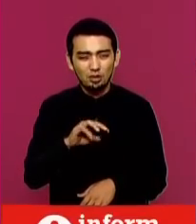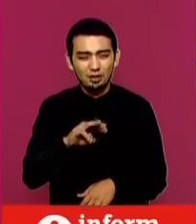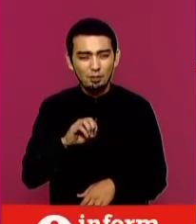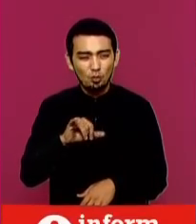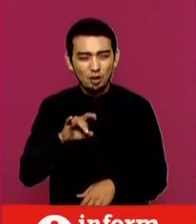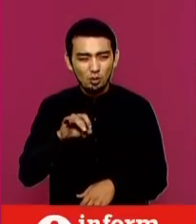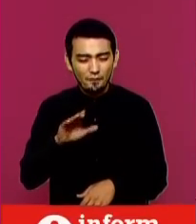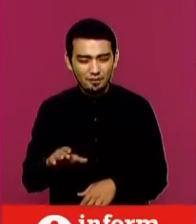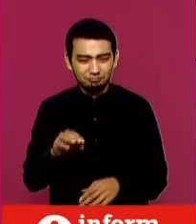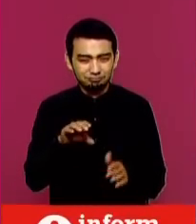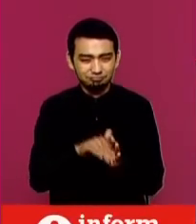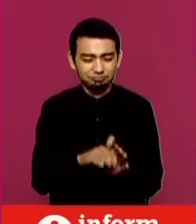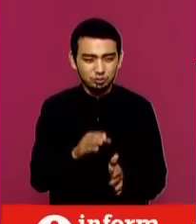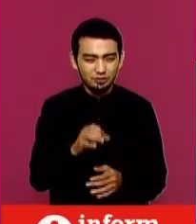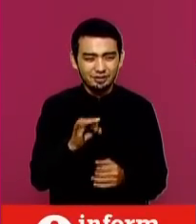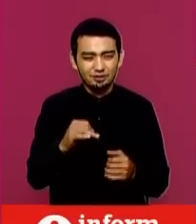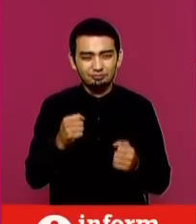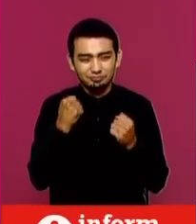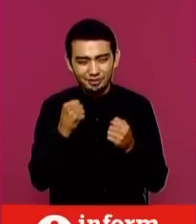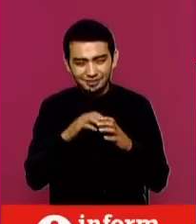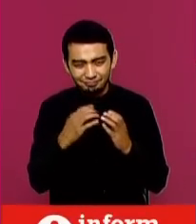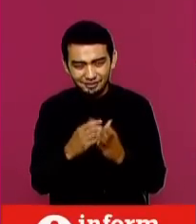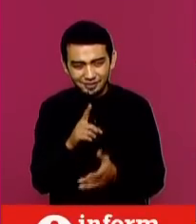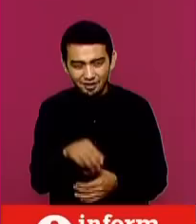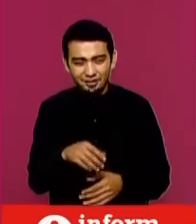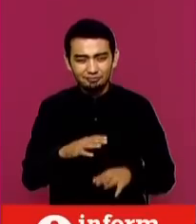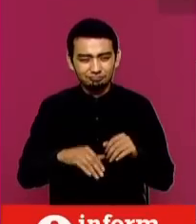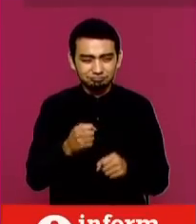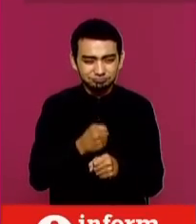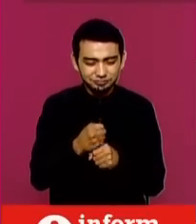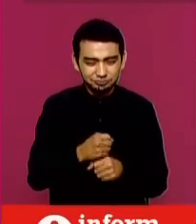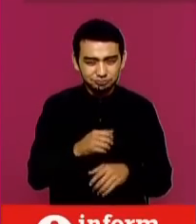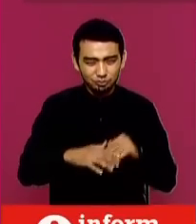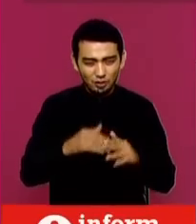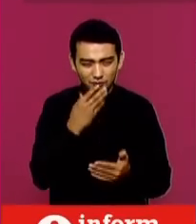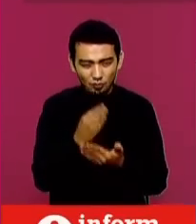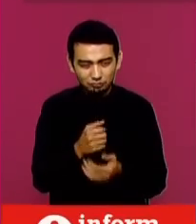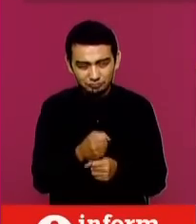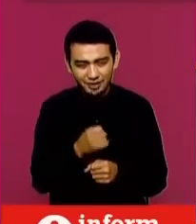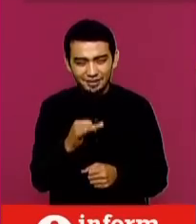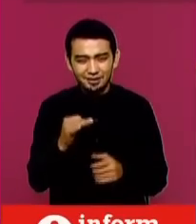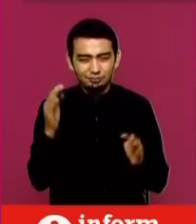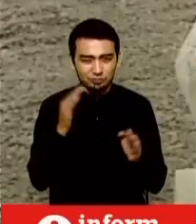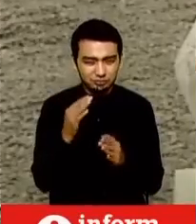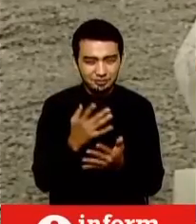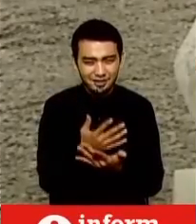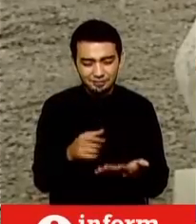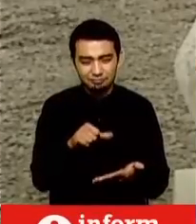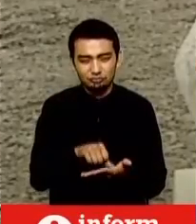сабақ оқитын спорт залдар мен ойын алаңдары, шеберханалар қарастырылған. Сонымен бірге шығармашылық студиялар да болмақ.